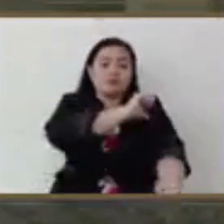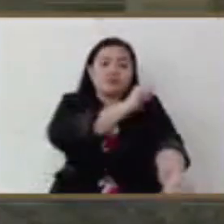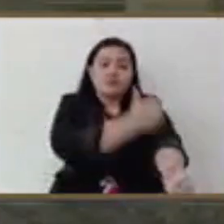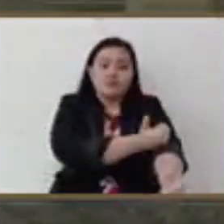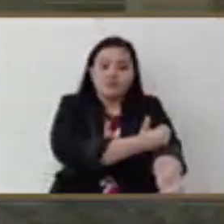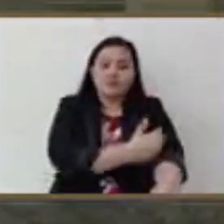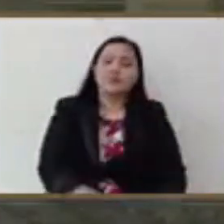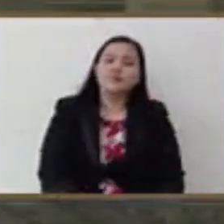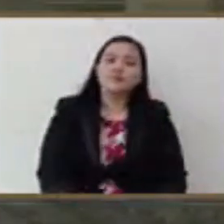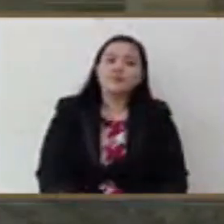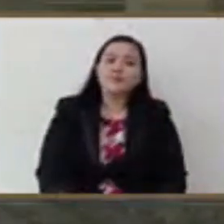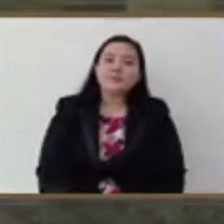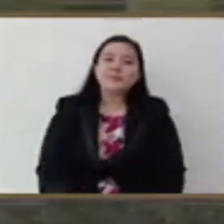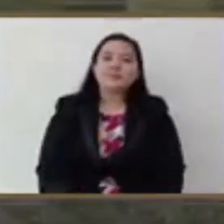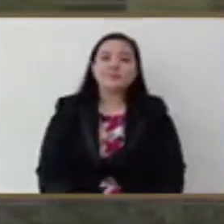You see?